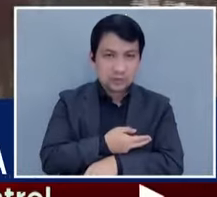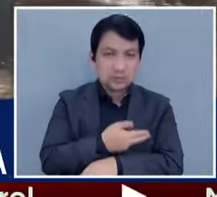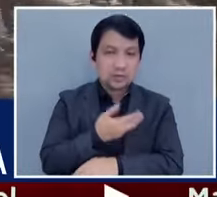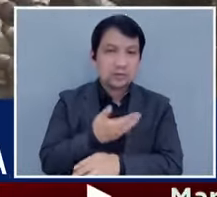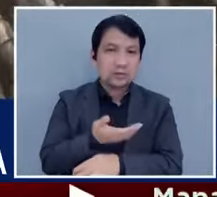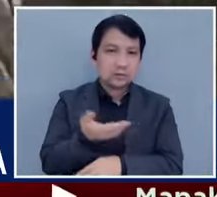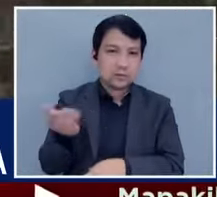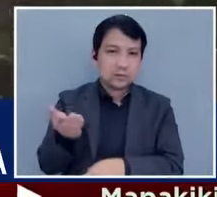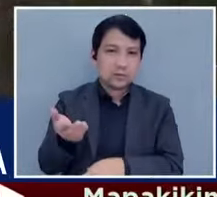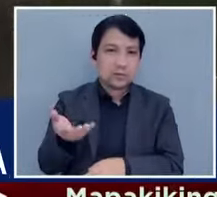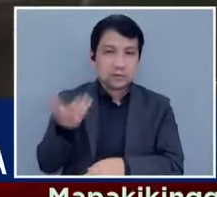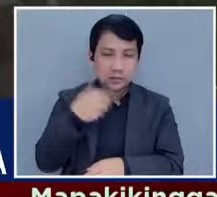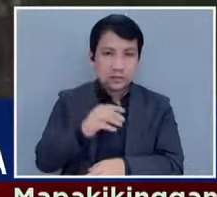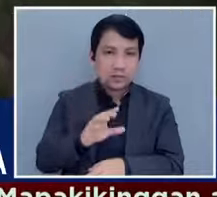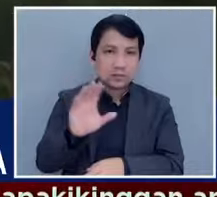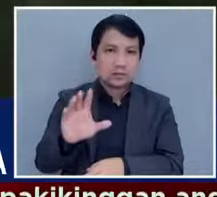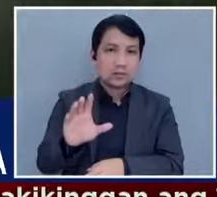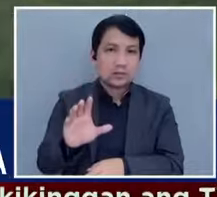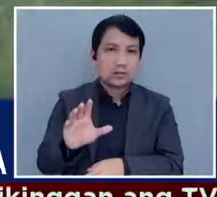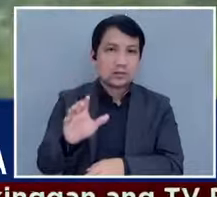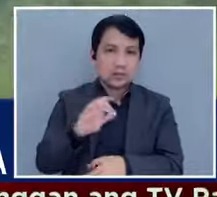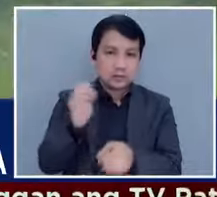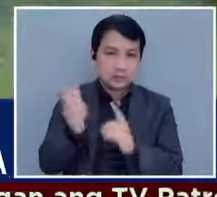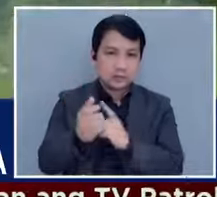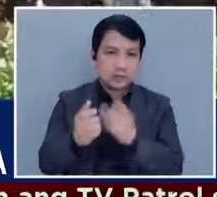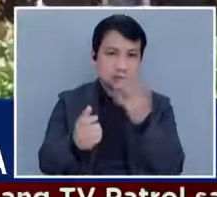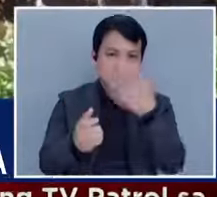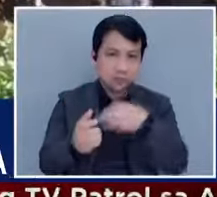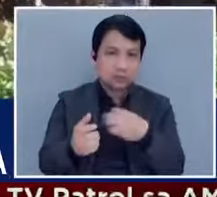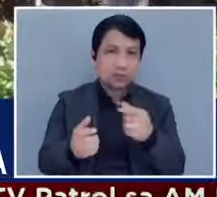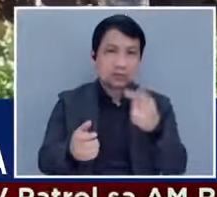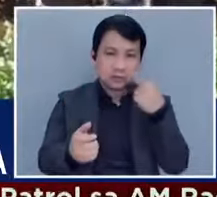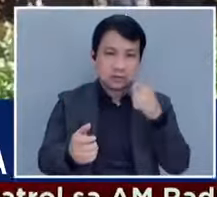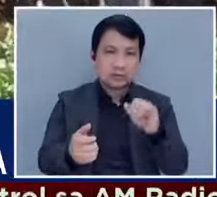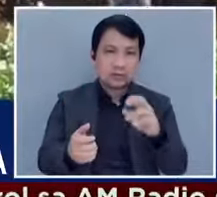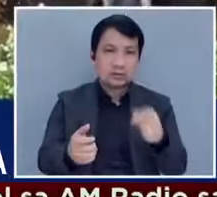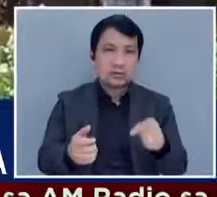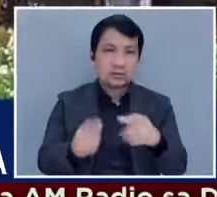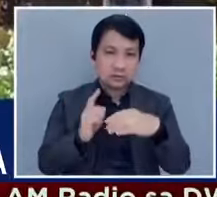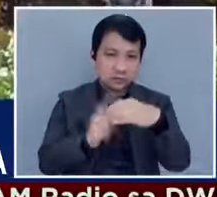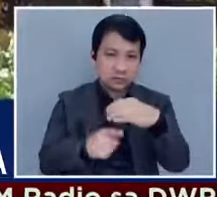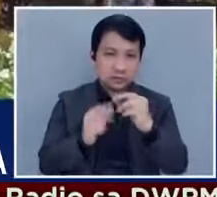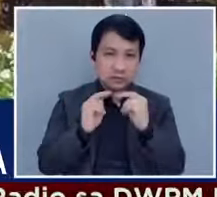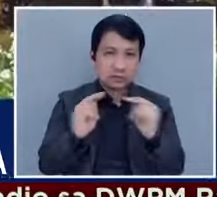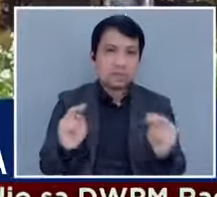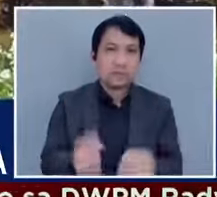at ma-appreciate ang kalikasan. Gracie Rutaw, ABS-CBN News.